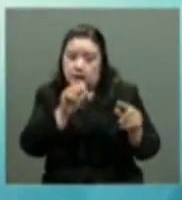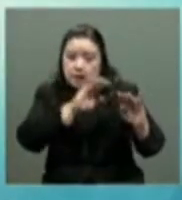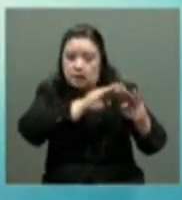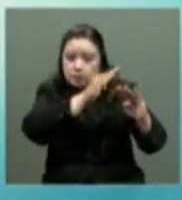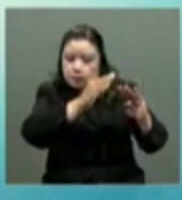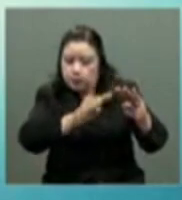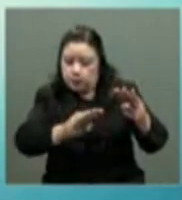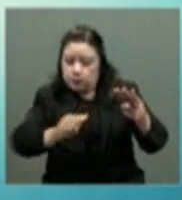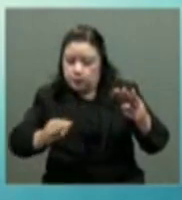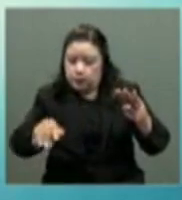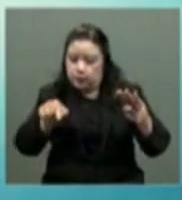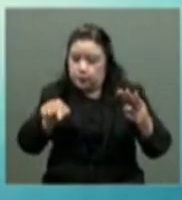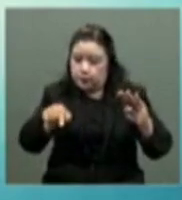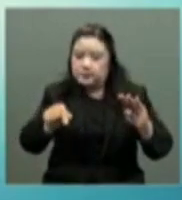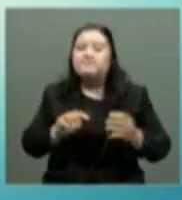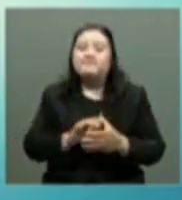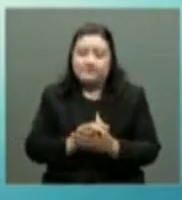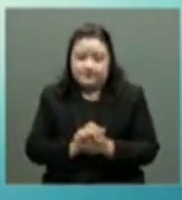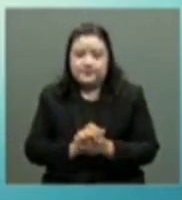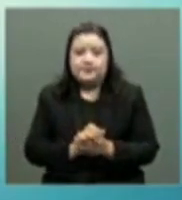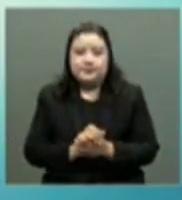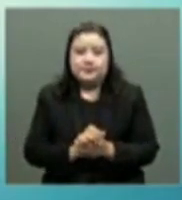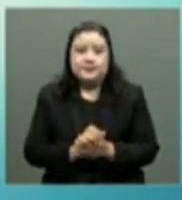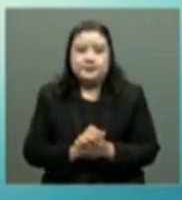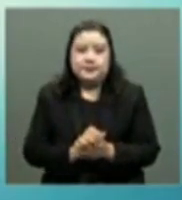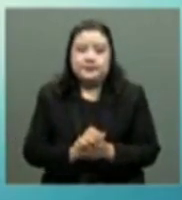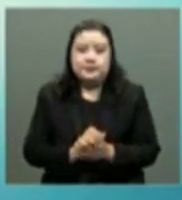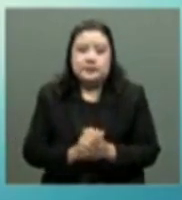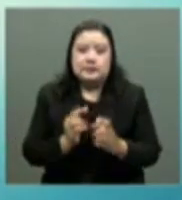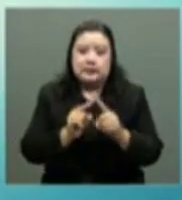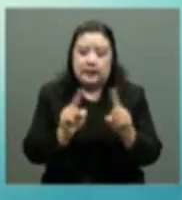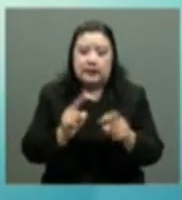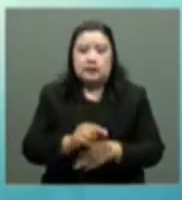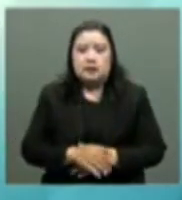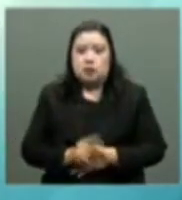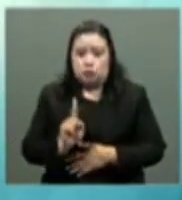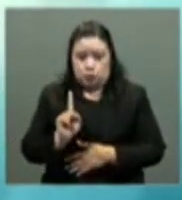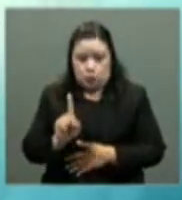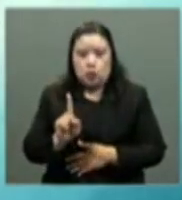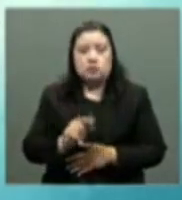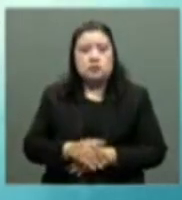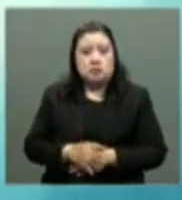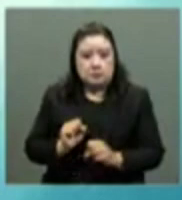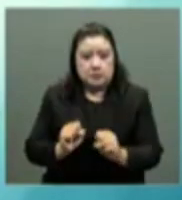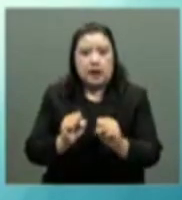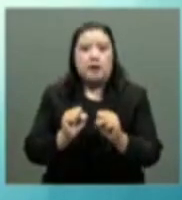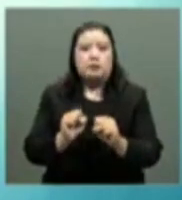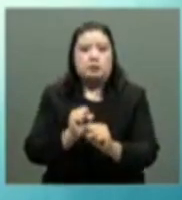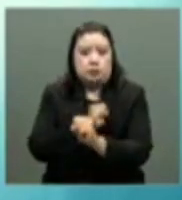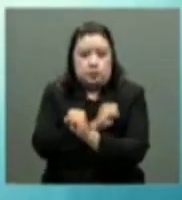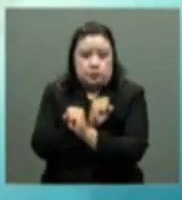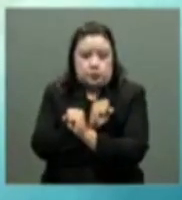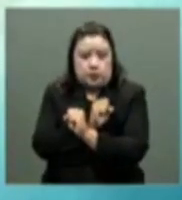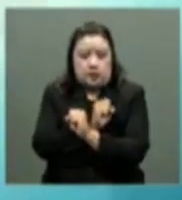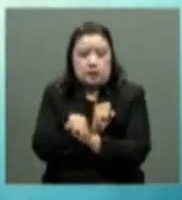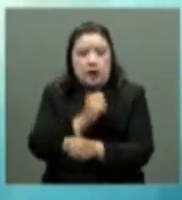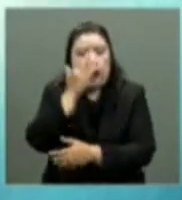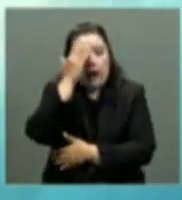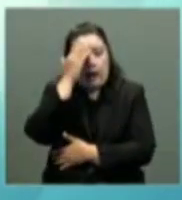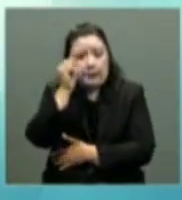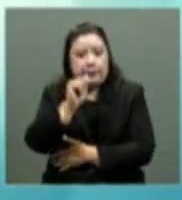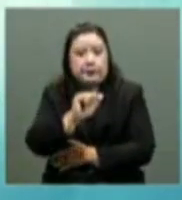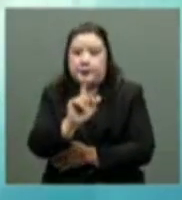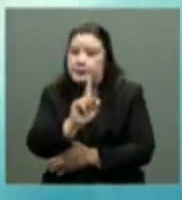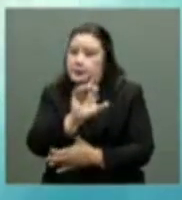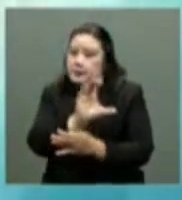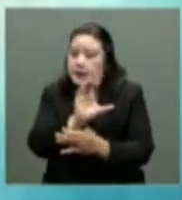ตัวเลขทั้งหมดแต่อย่างไรก็ตามแต่ครับก็ยังจำเป็นต้องตรึงนะครับความเข้มแข็งกาด